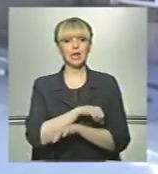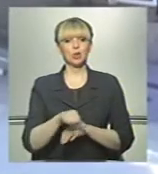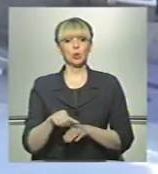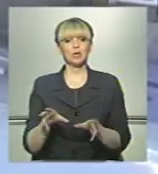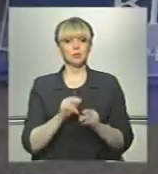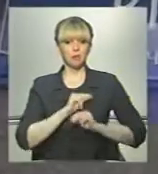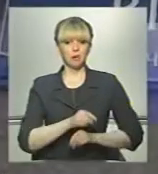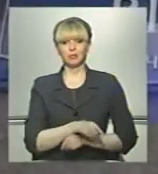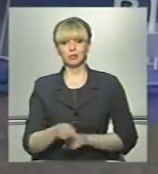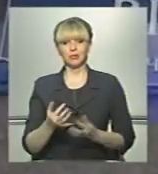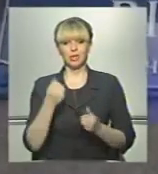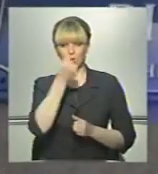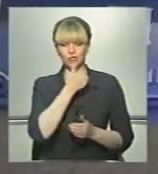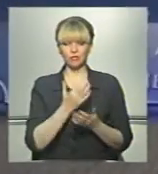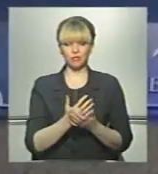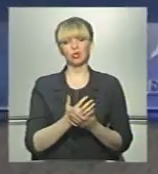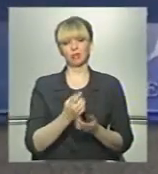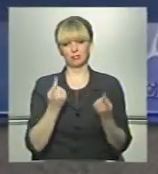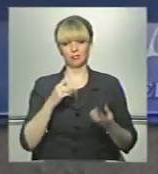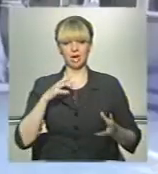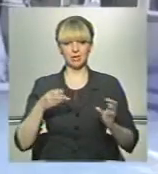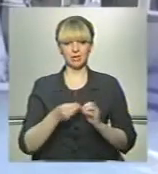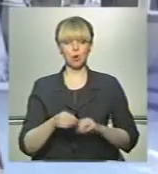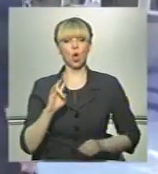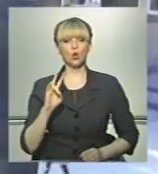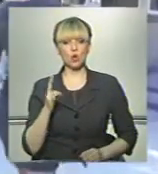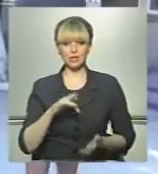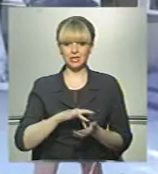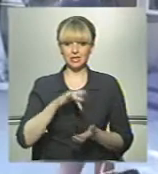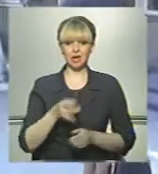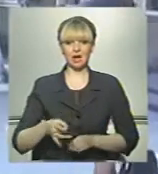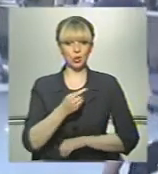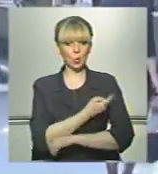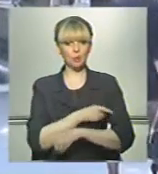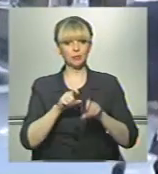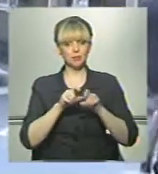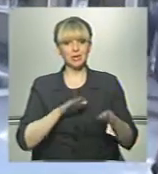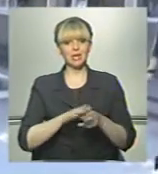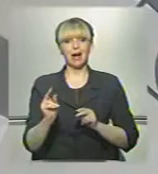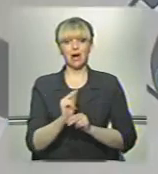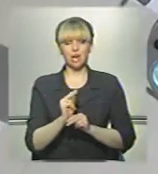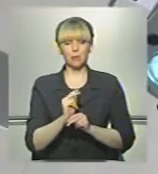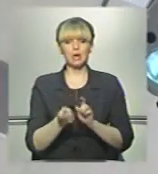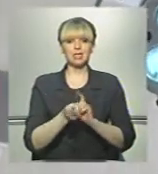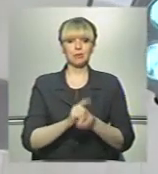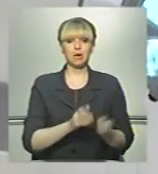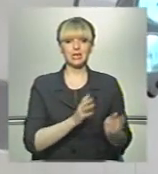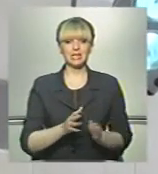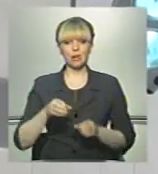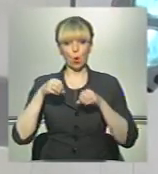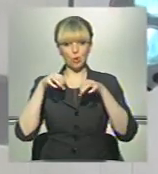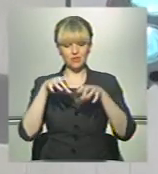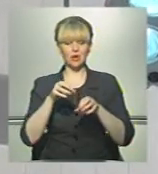співпраця тривала кілька років. Вже є чималий результат. Відтак у Новоселицькій центральній районній лікарні здійснили ремонт із заміною систем